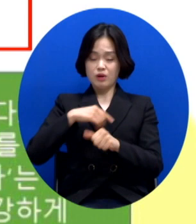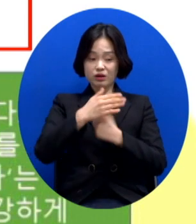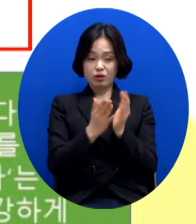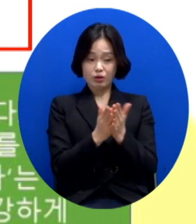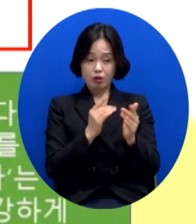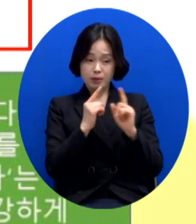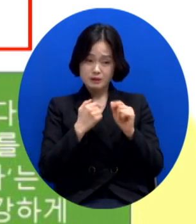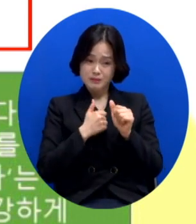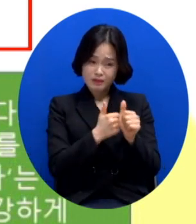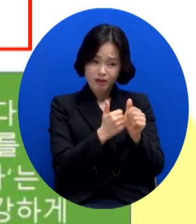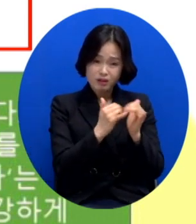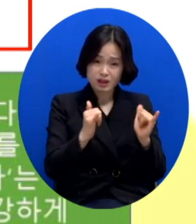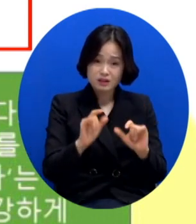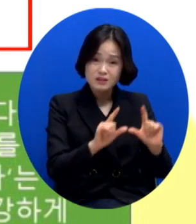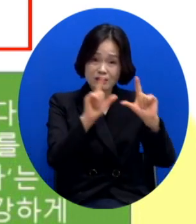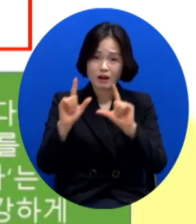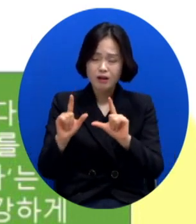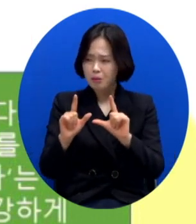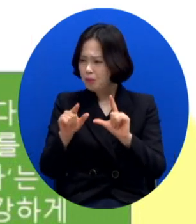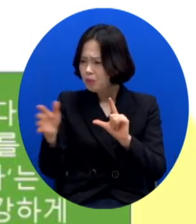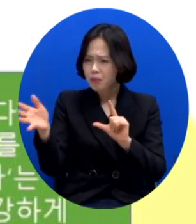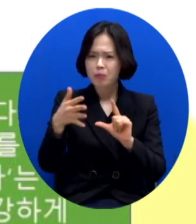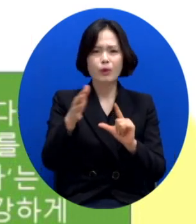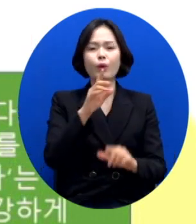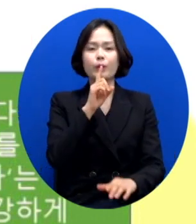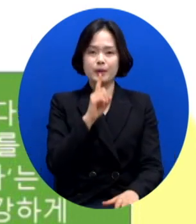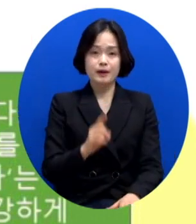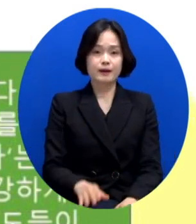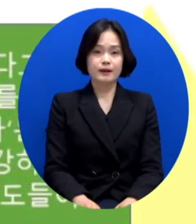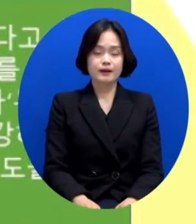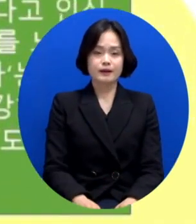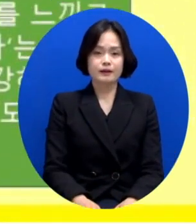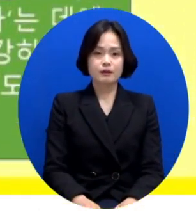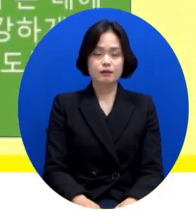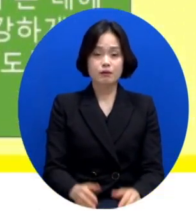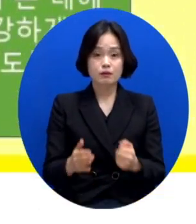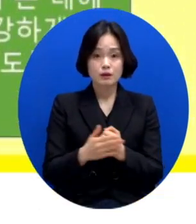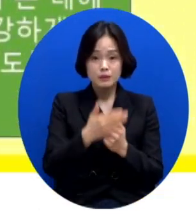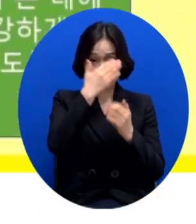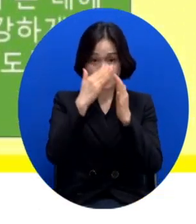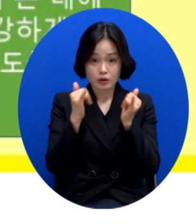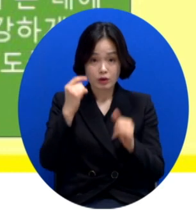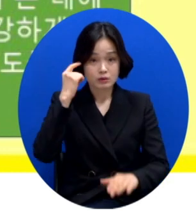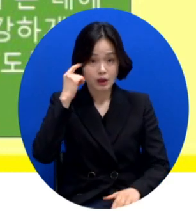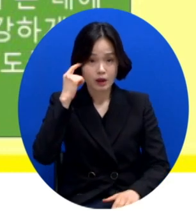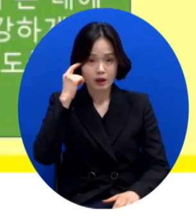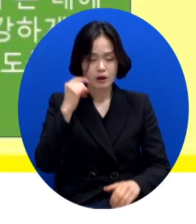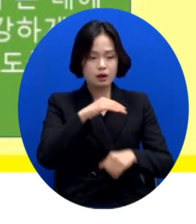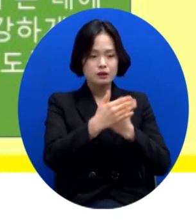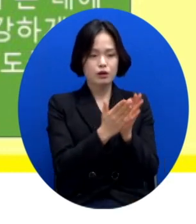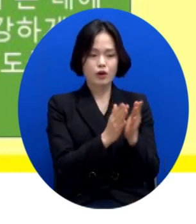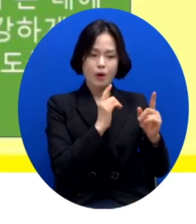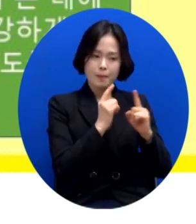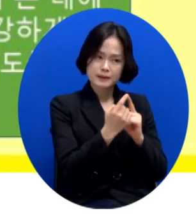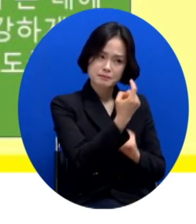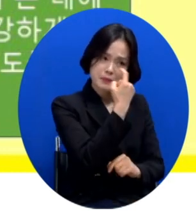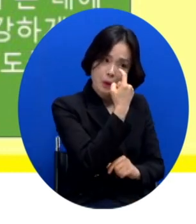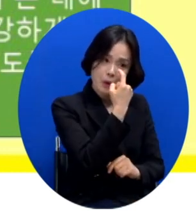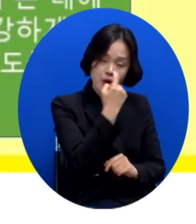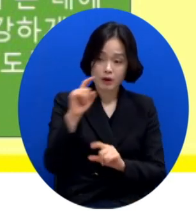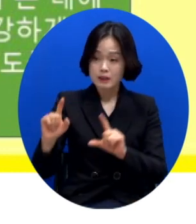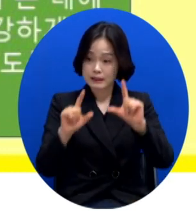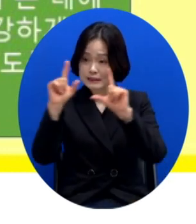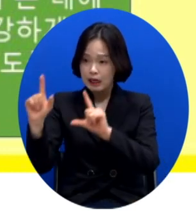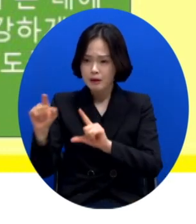사람이 별로 없다 고 답했다 며 현재 기독 청년들의 현실의 삶과 성경적 가르침 사이의 괴리를 느끼고